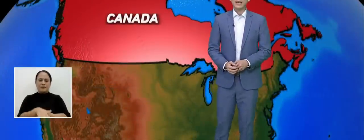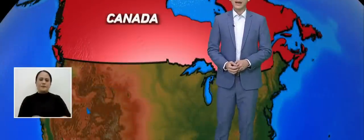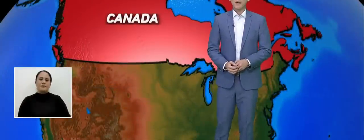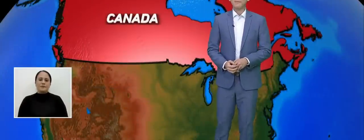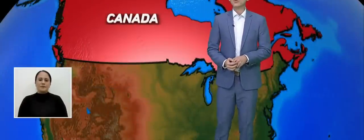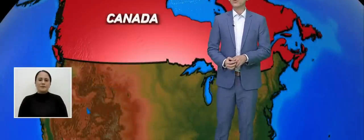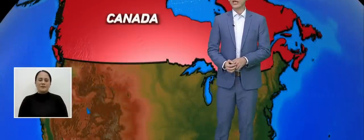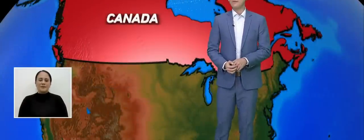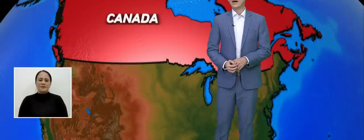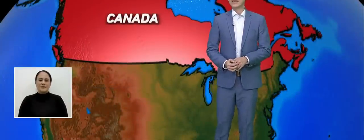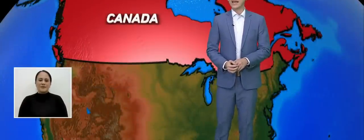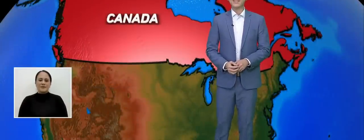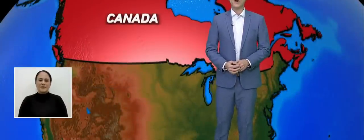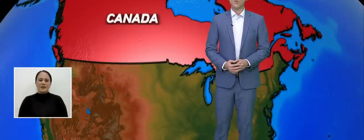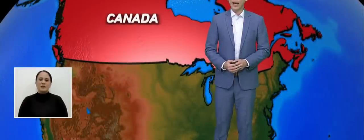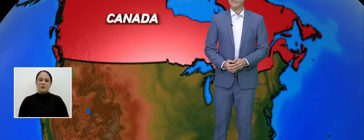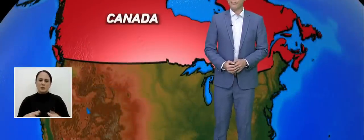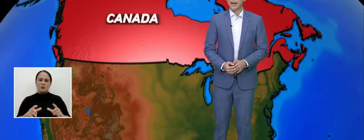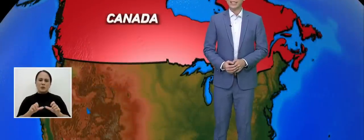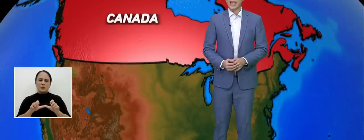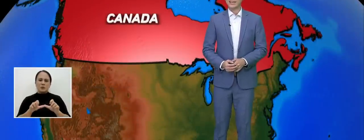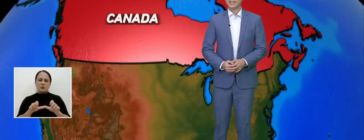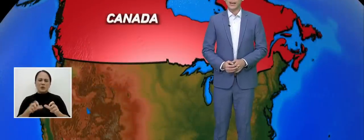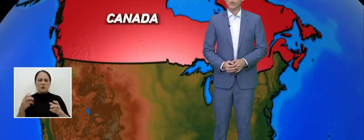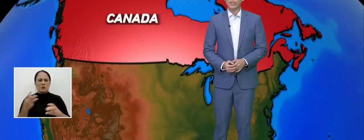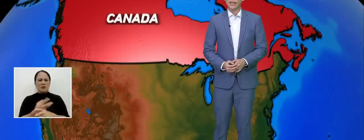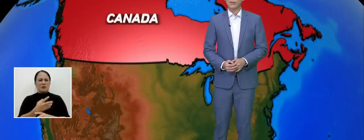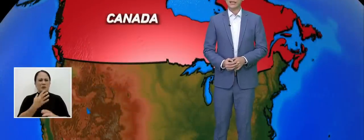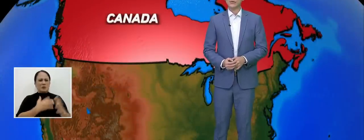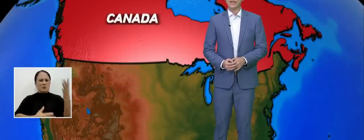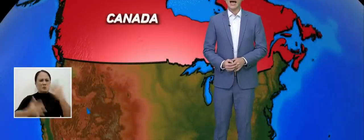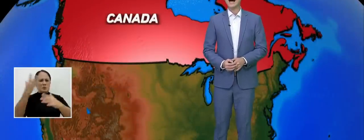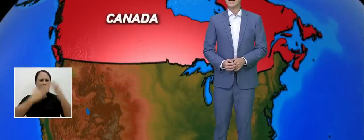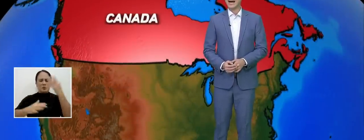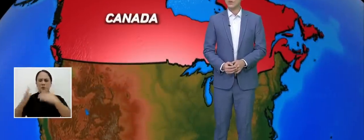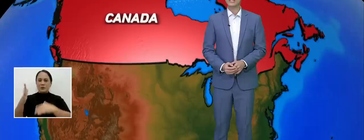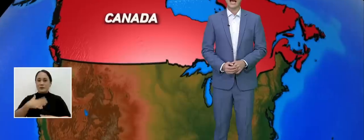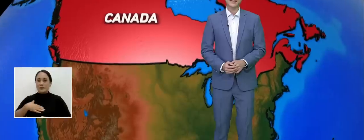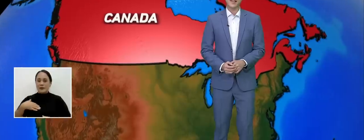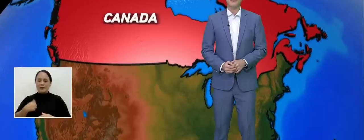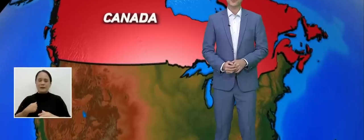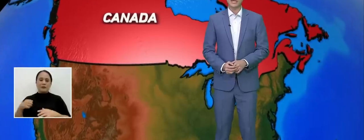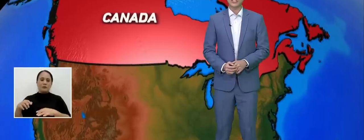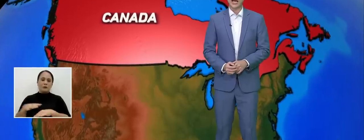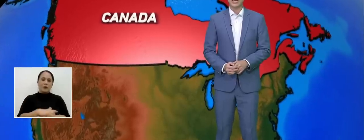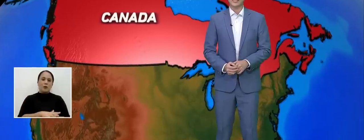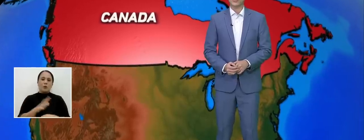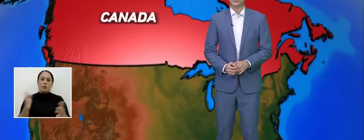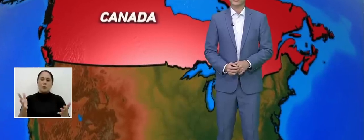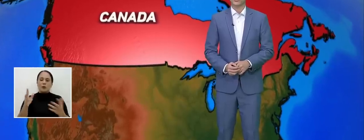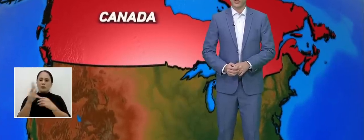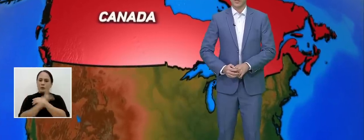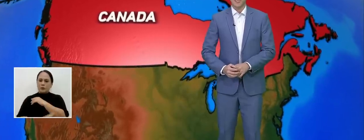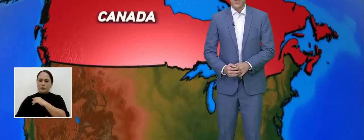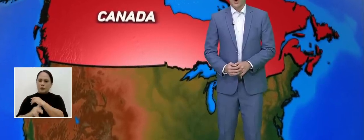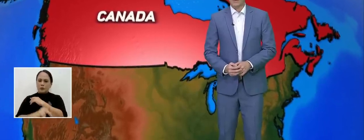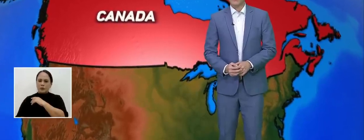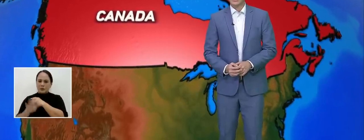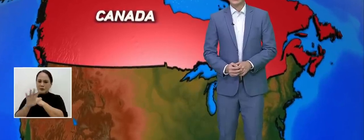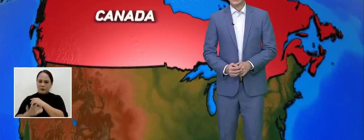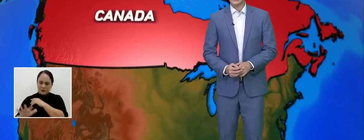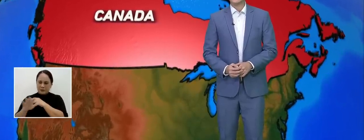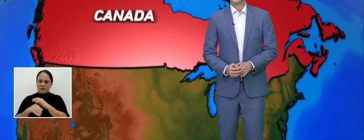Samantala, patuloy ang paglala ng wildfires sa Canada kung saan apektado na ang halos lahat ng probinsya at teritoryo doon.